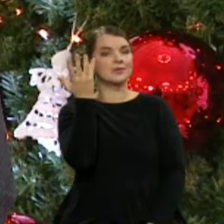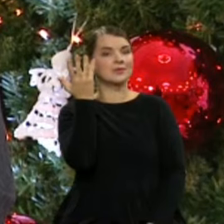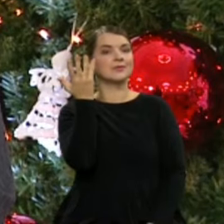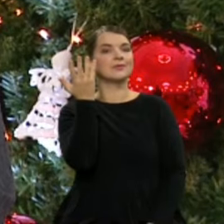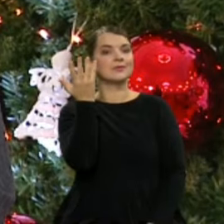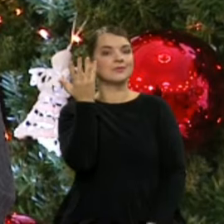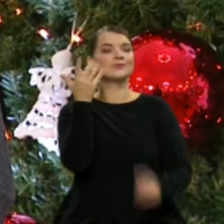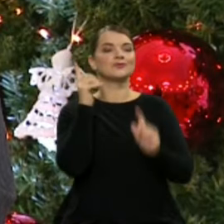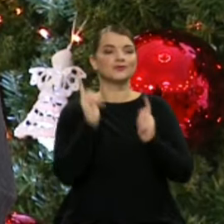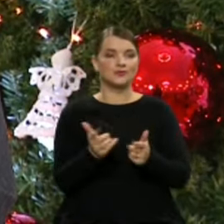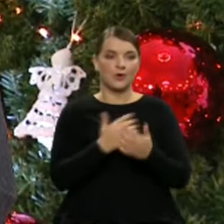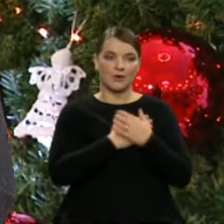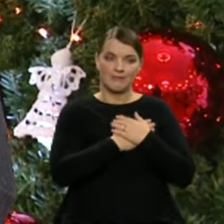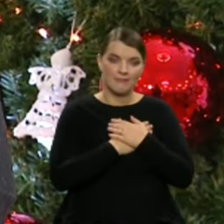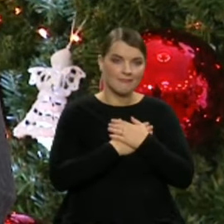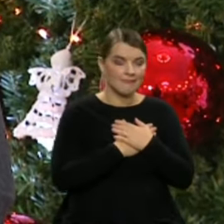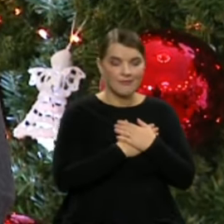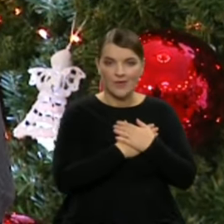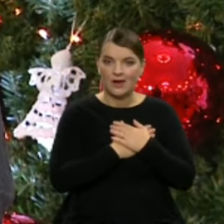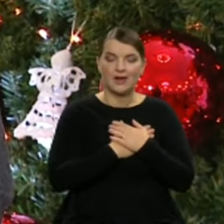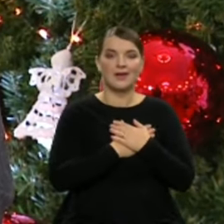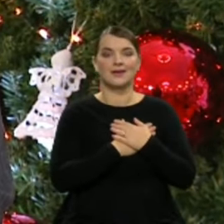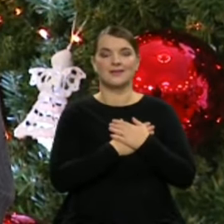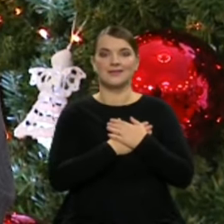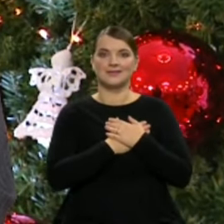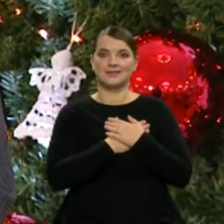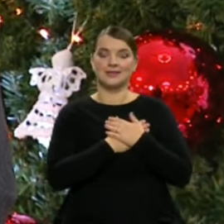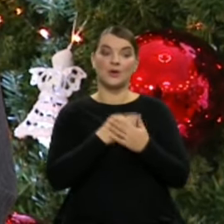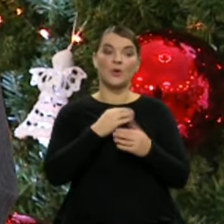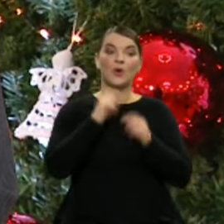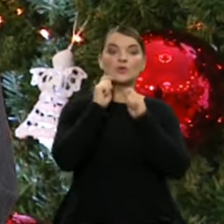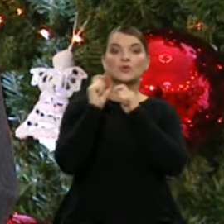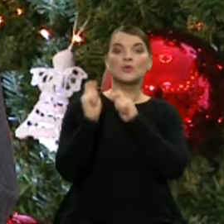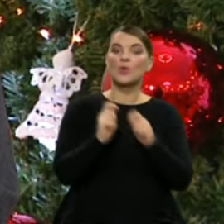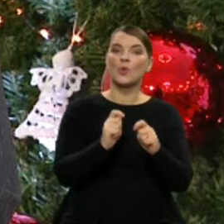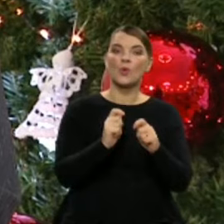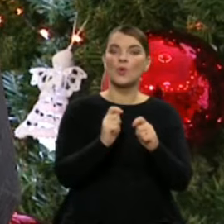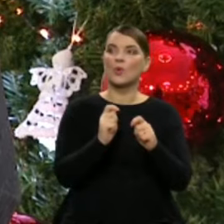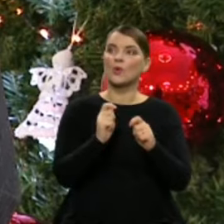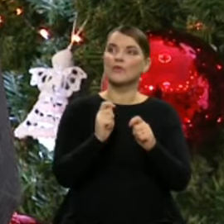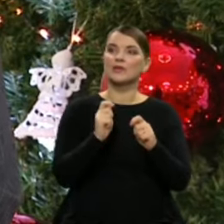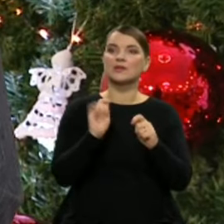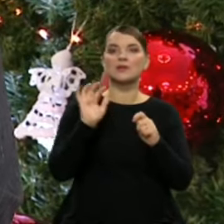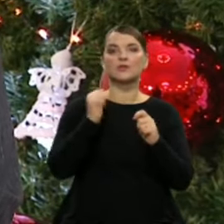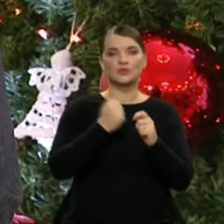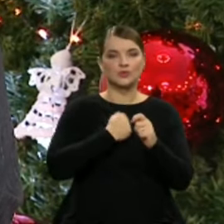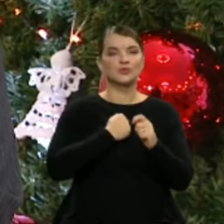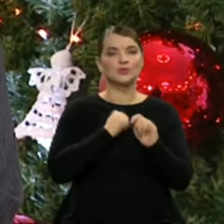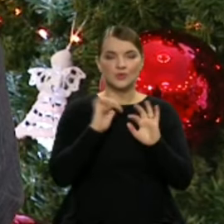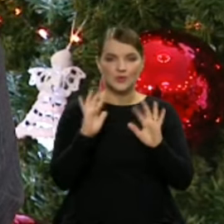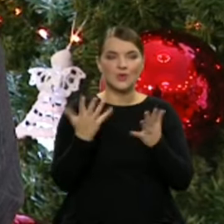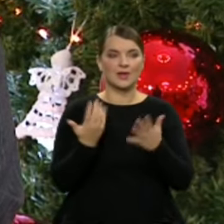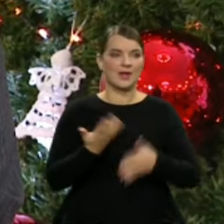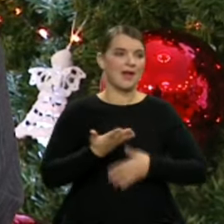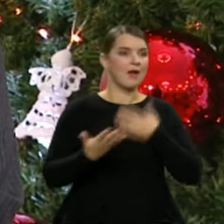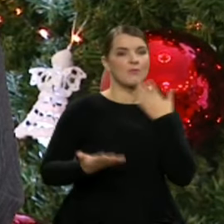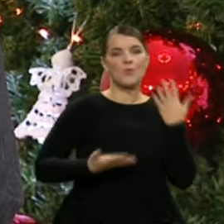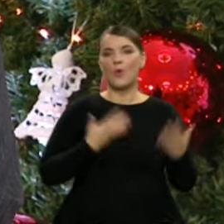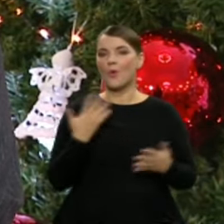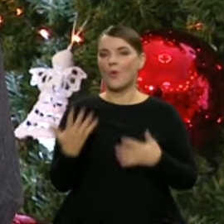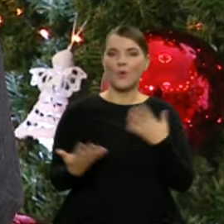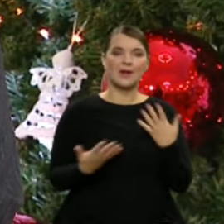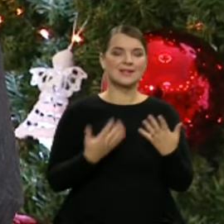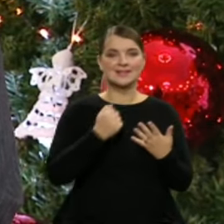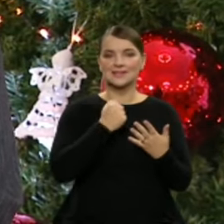didelę meilę ir kokią didelę meilės dovaną ir kokią didelį emocinį užtaisą esu gavęs iš